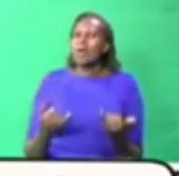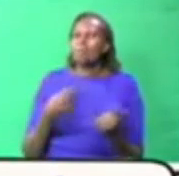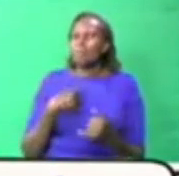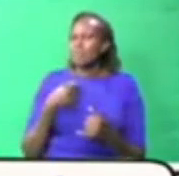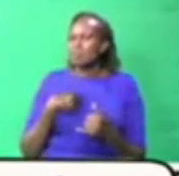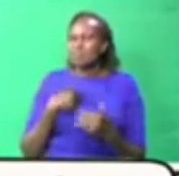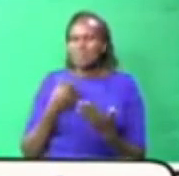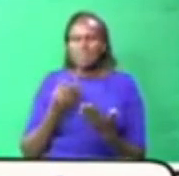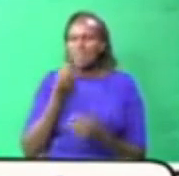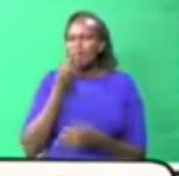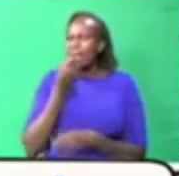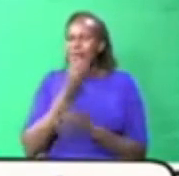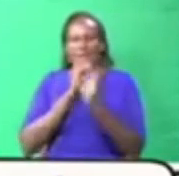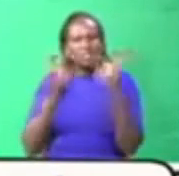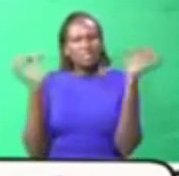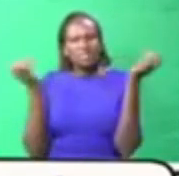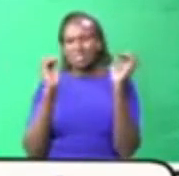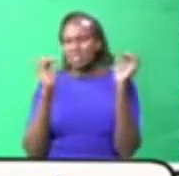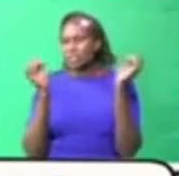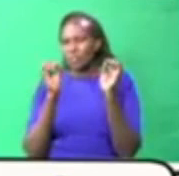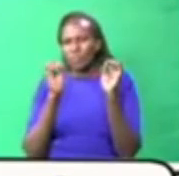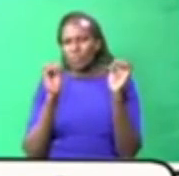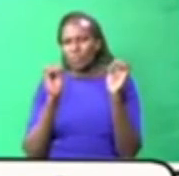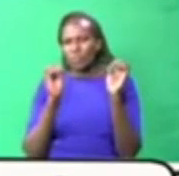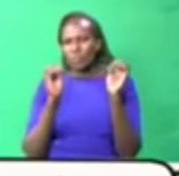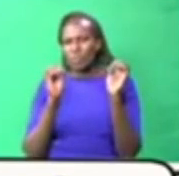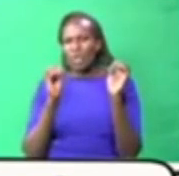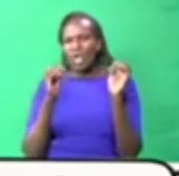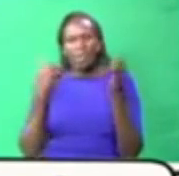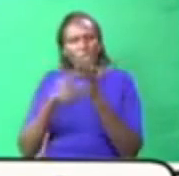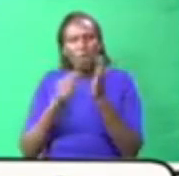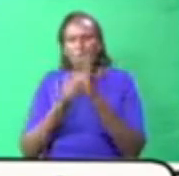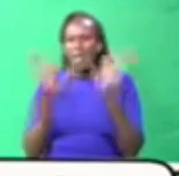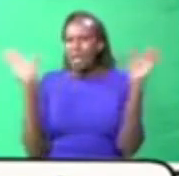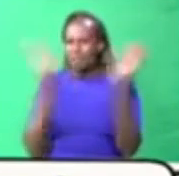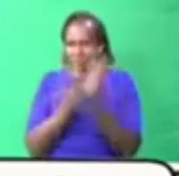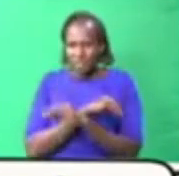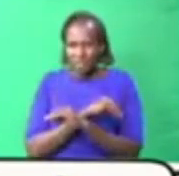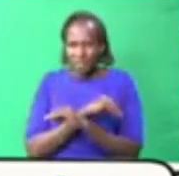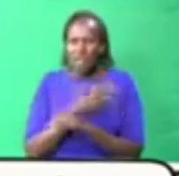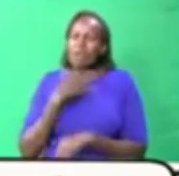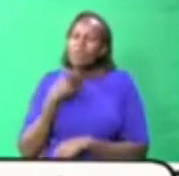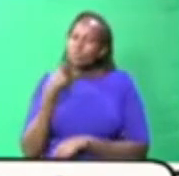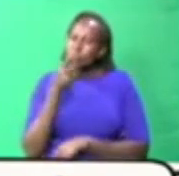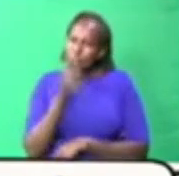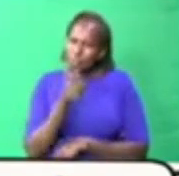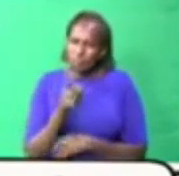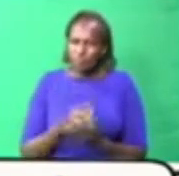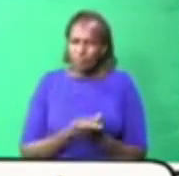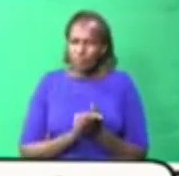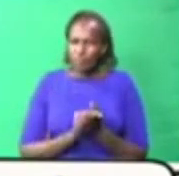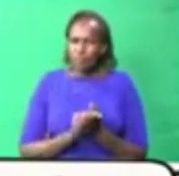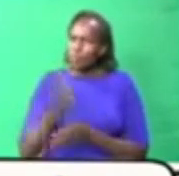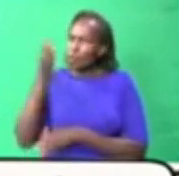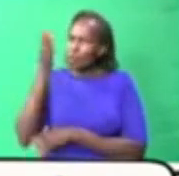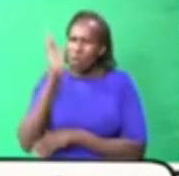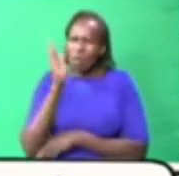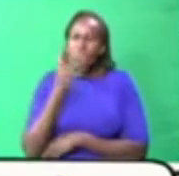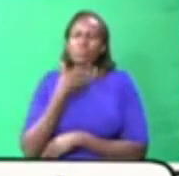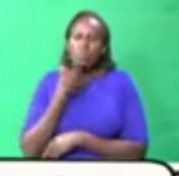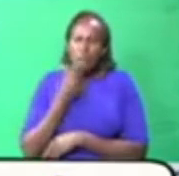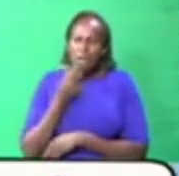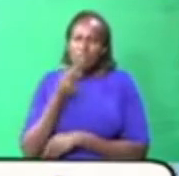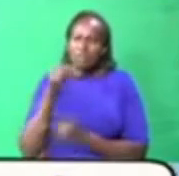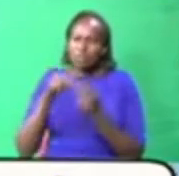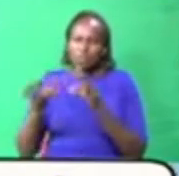in drugs, neither do I use inhaler. Na hiyo shida ikaisha milele. Nataka kuambia hivi, God wants to do